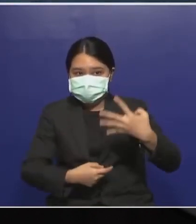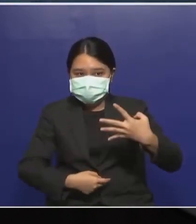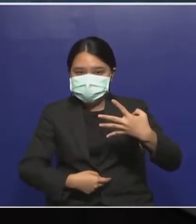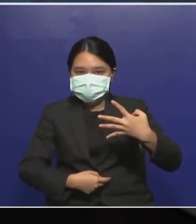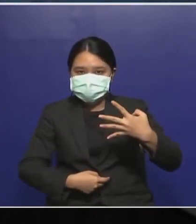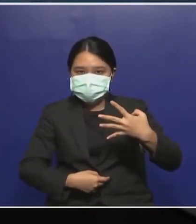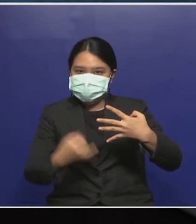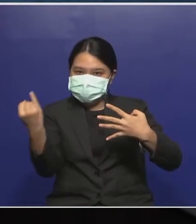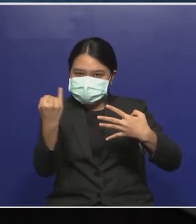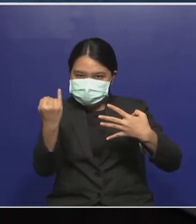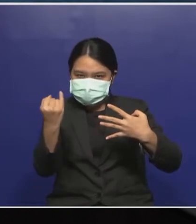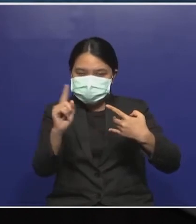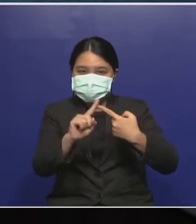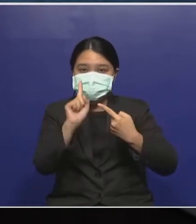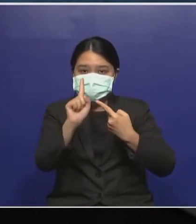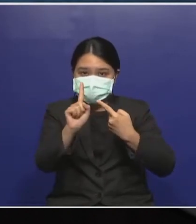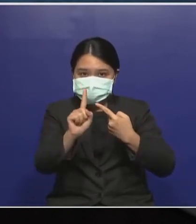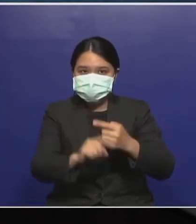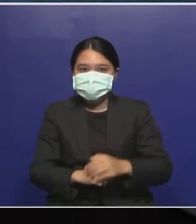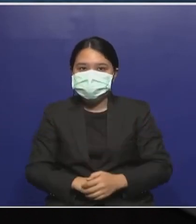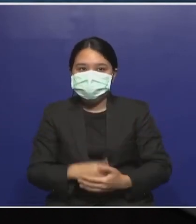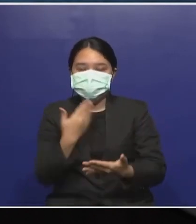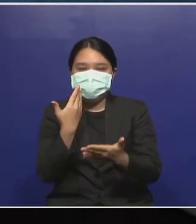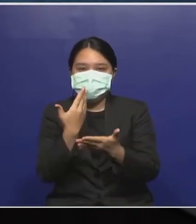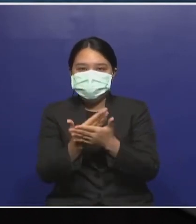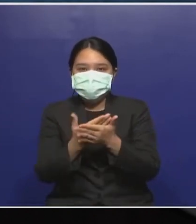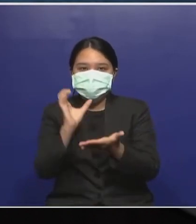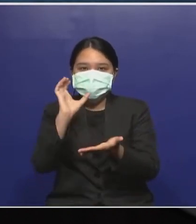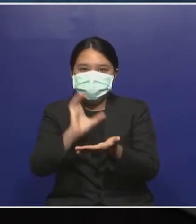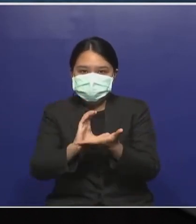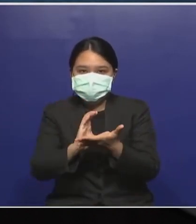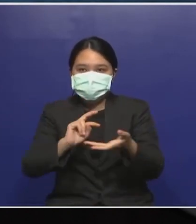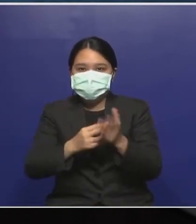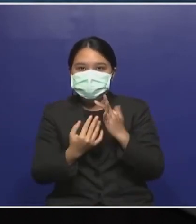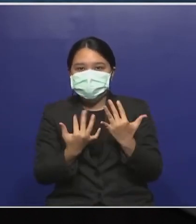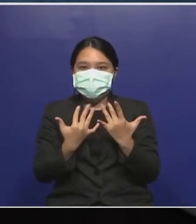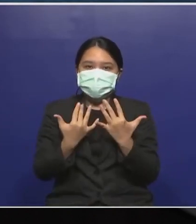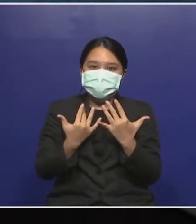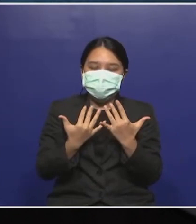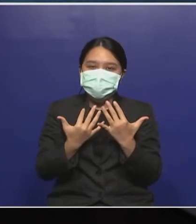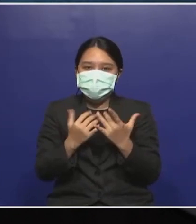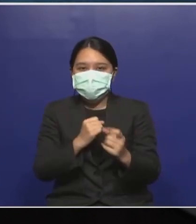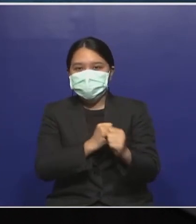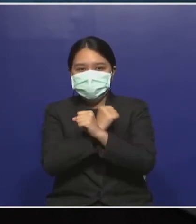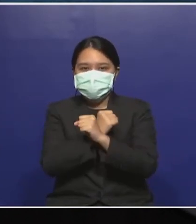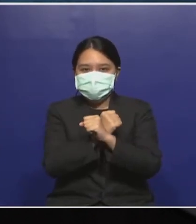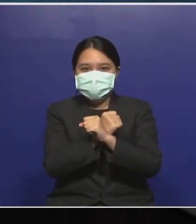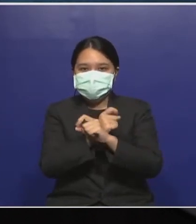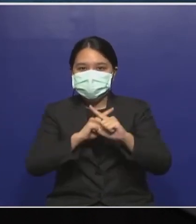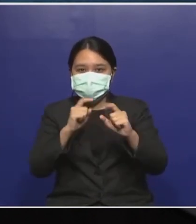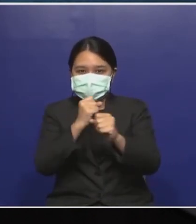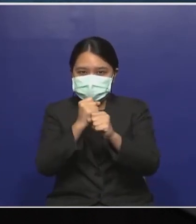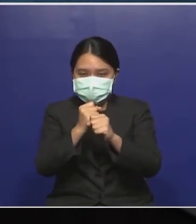งยับที่ 1งบตั้งรับรุกไม่เป็นใแผนย้อยครันโยบายในยุตรษาตด้านการ